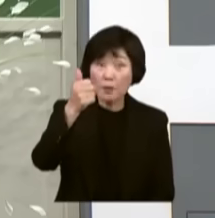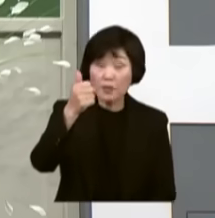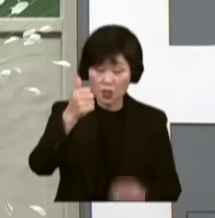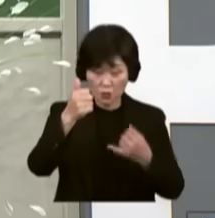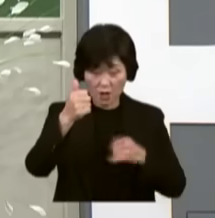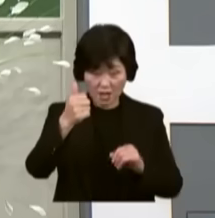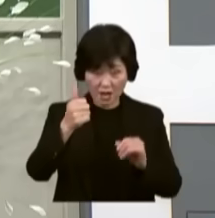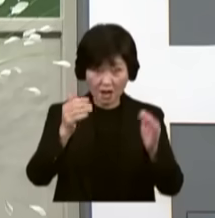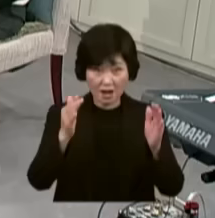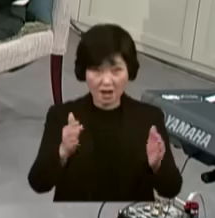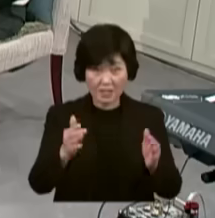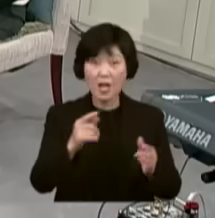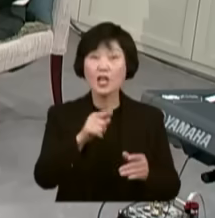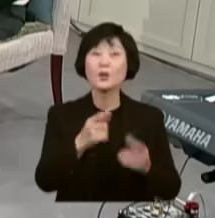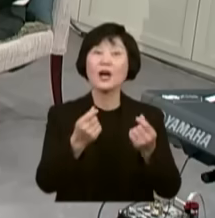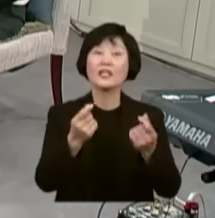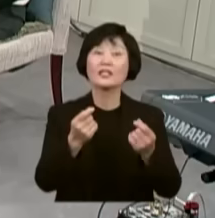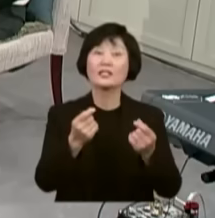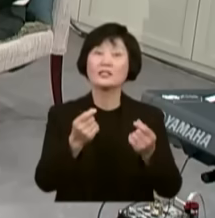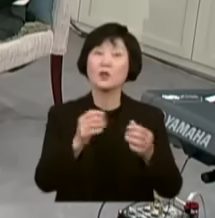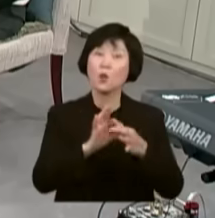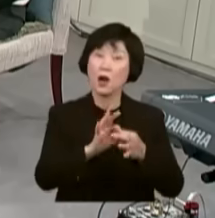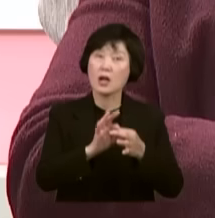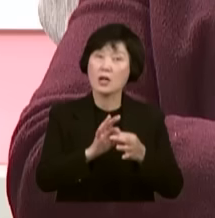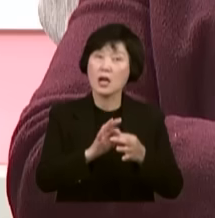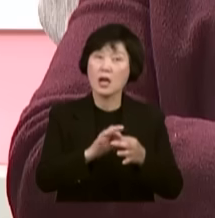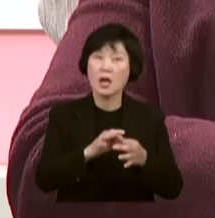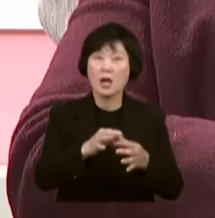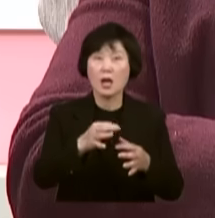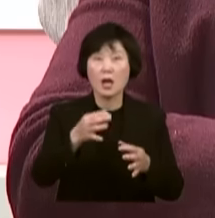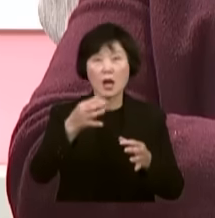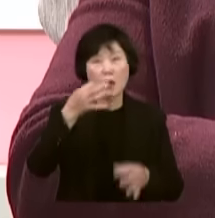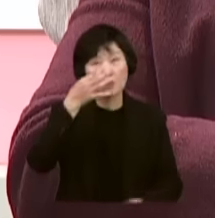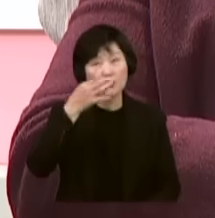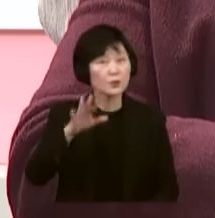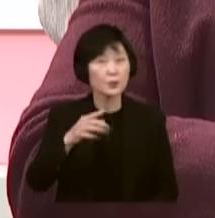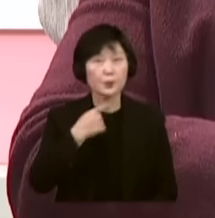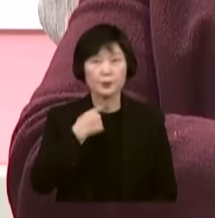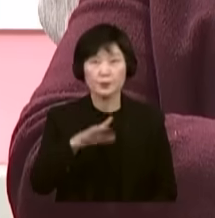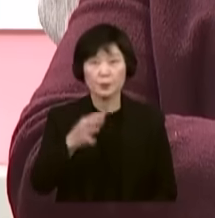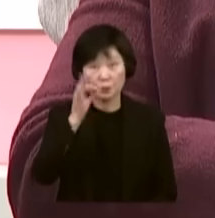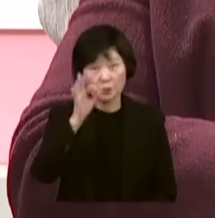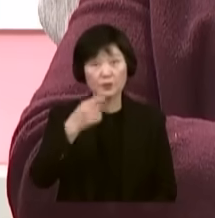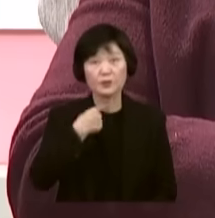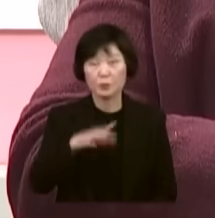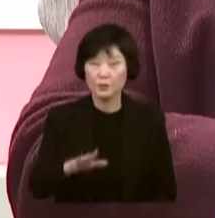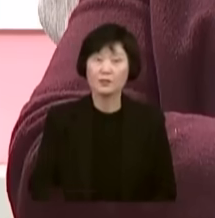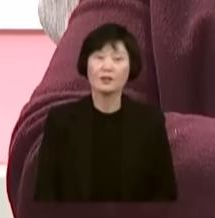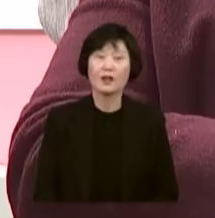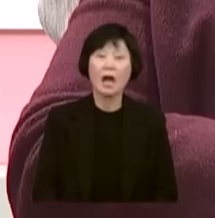간에 이런 사이를 못 봤어. 아빠는 어떤 존재예요? 너무 진부하지만 좀